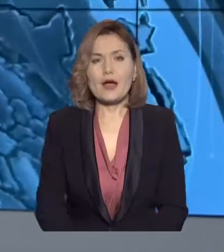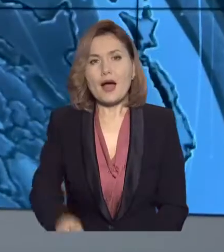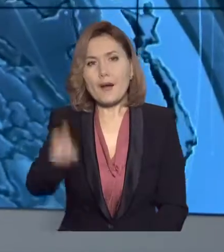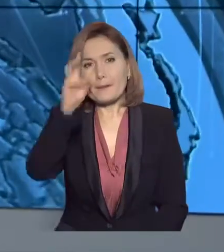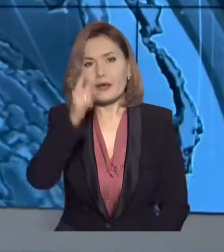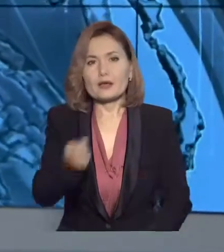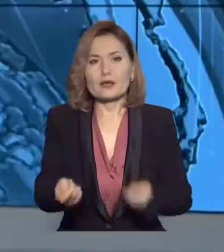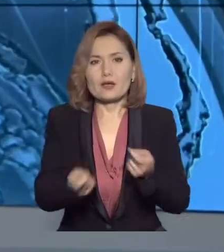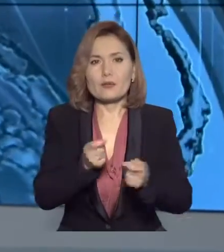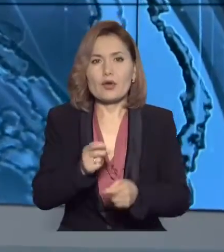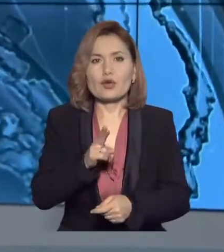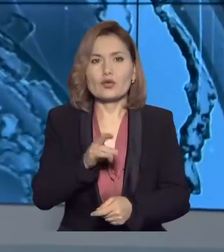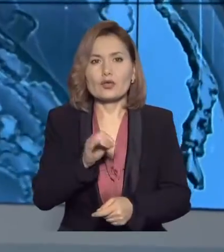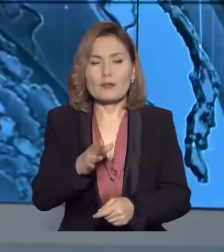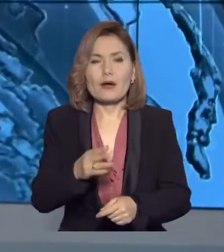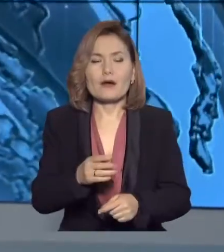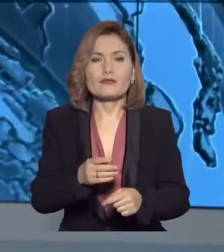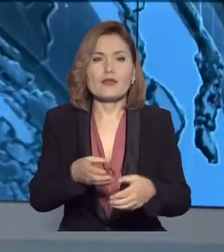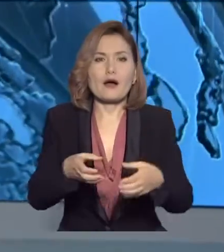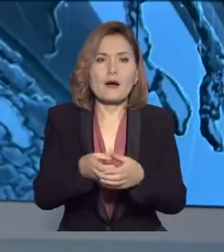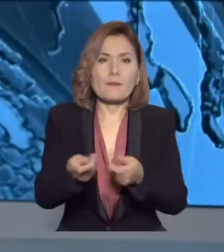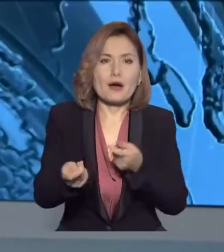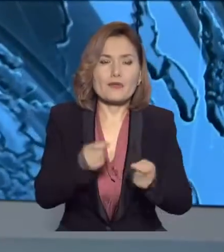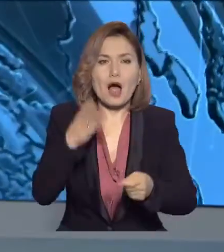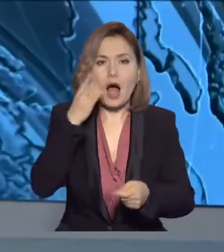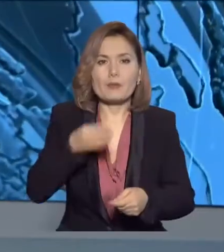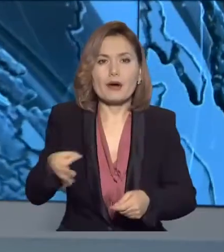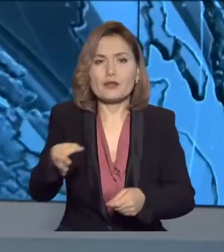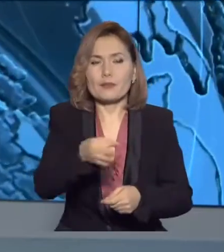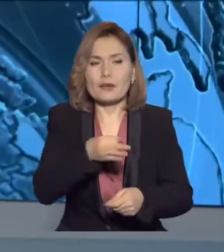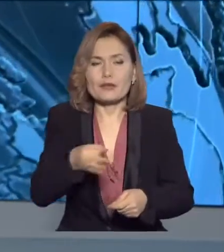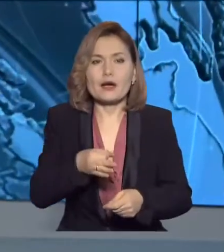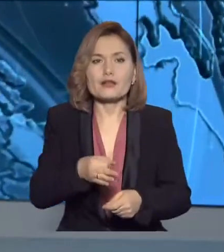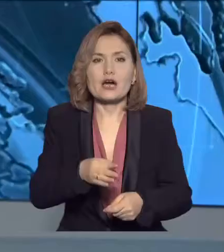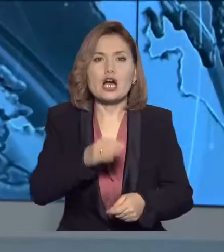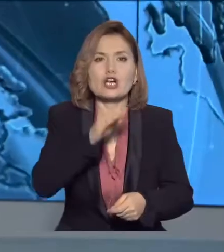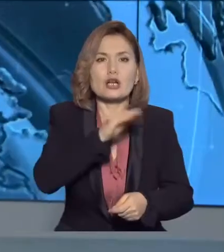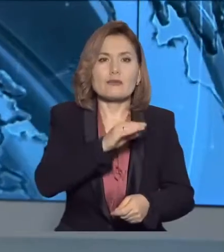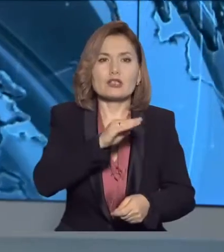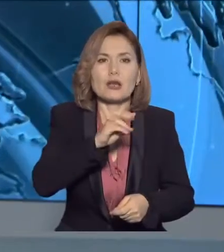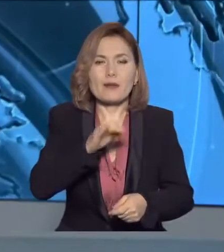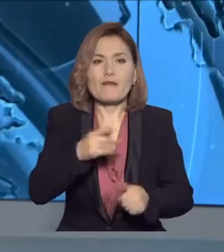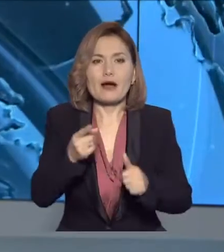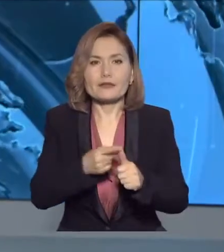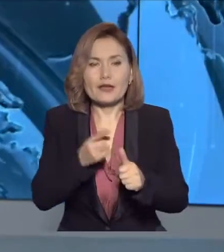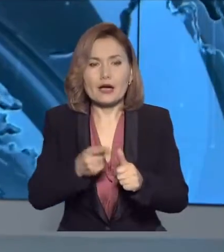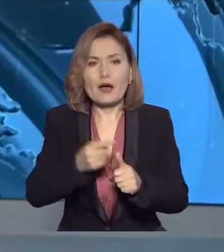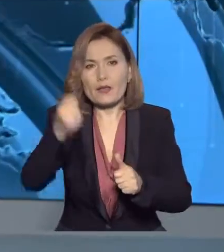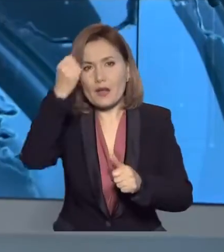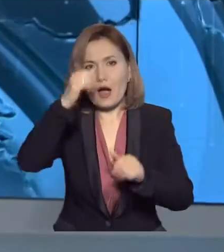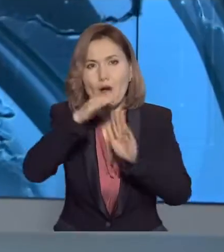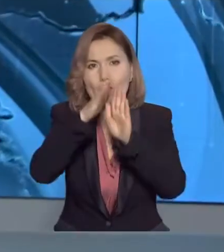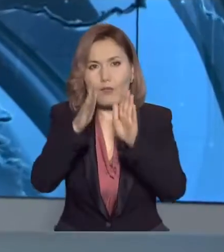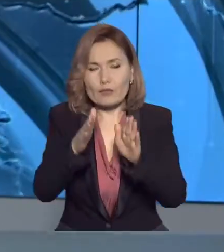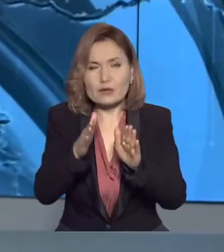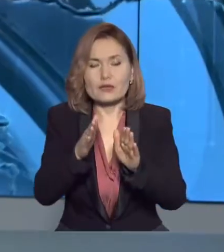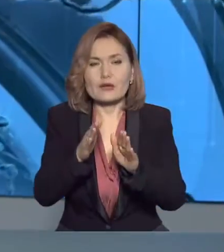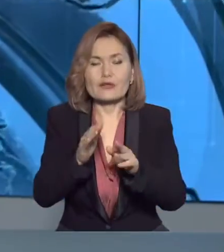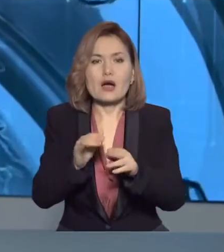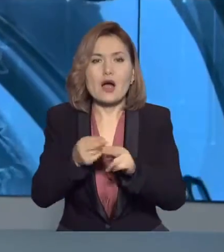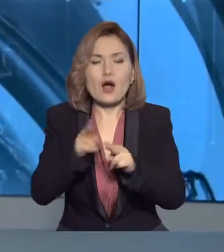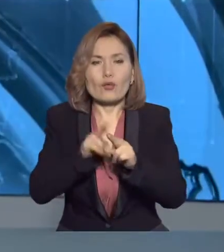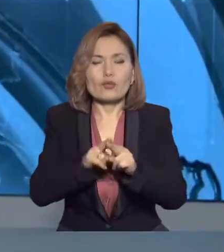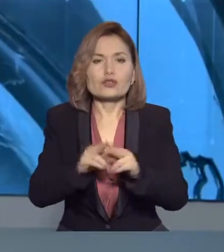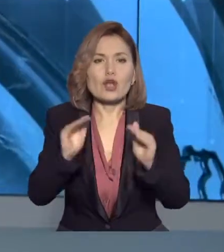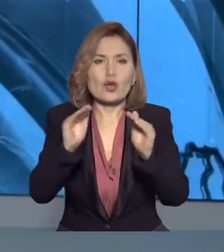Мемлекеттік хатшы Қырымбек Көшербаев бастаған бір топ делегат Алматы облысындағы Жамбыл Жабаев атындағы әдеби мемориалды музей үйінде болды.